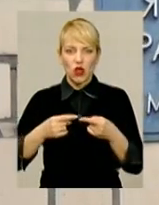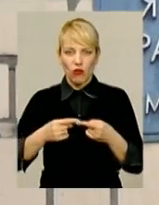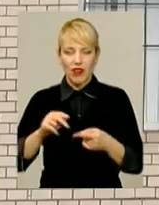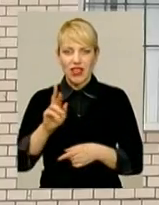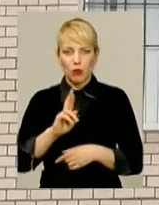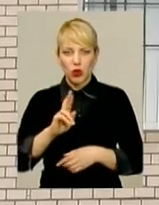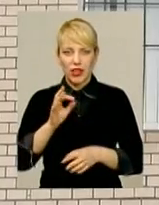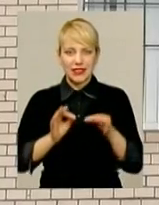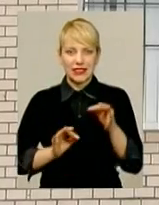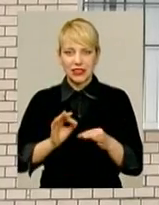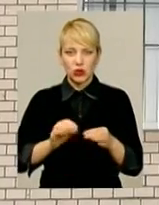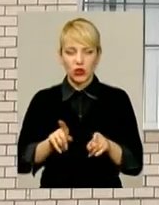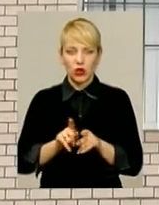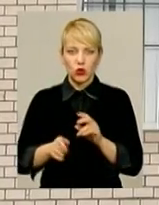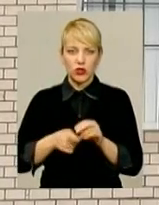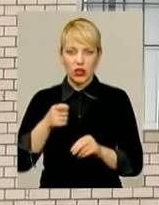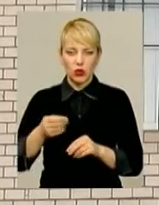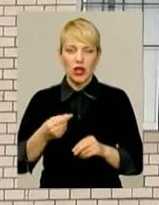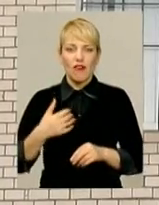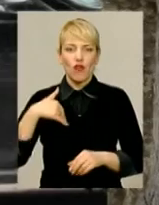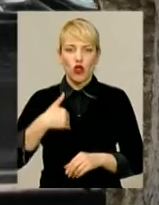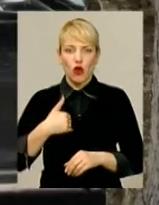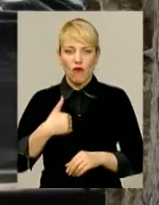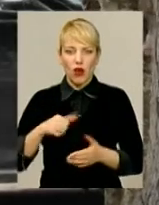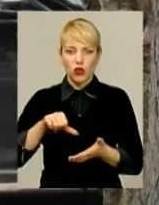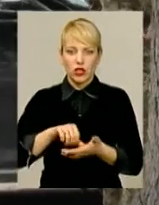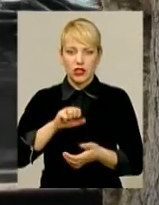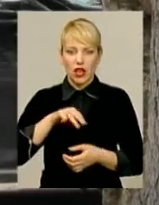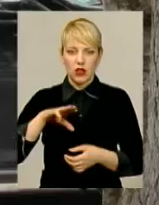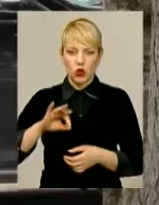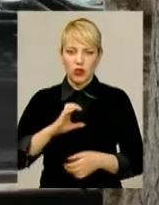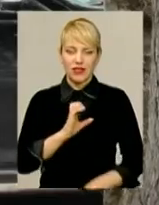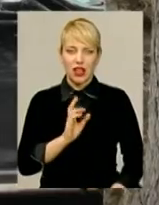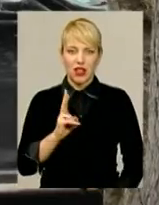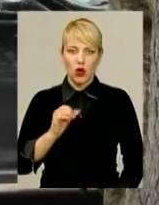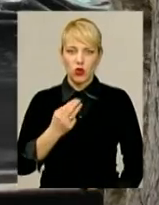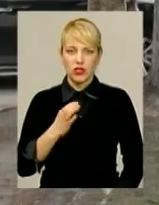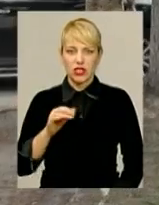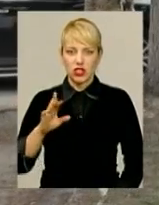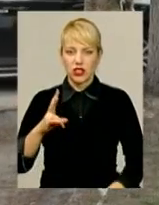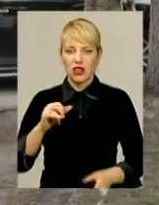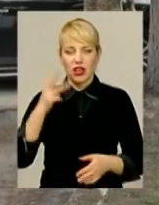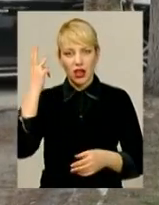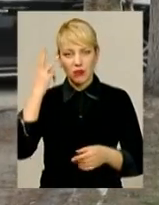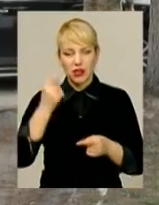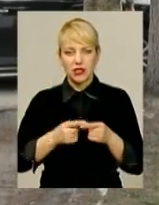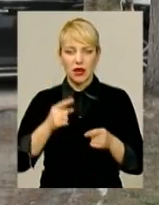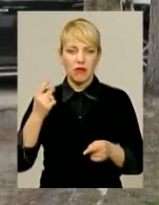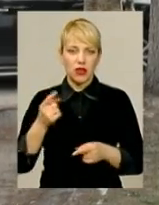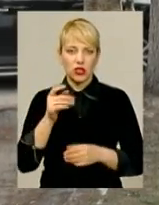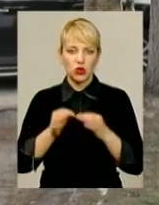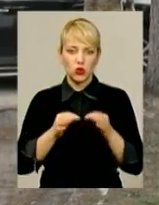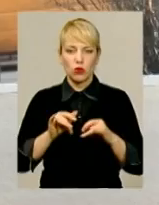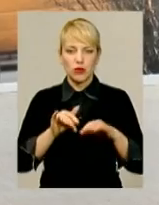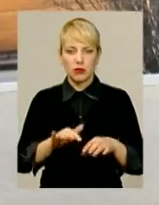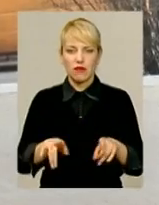Відповідну позовну заяву подала вдова учасника антитерористичної операції Світлана Костишина. На Хмельниччині це перша судова справа